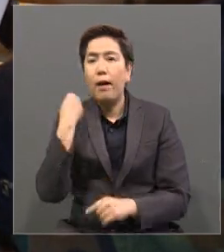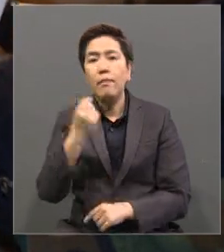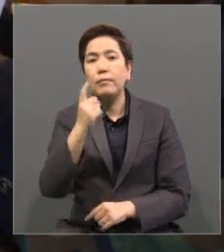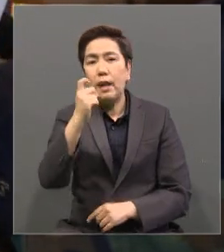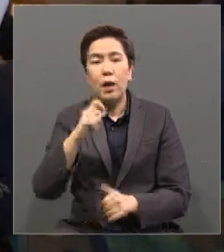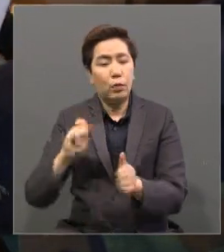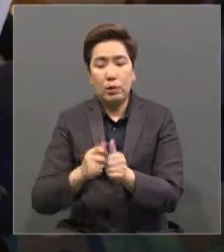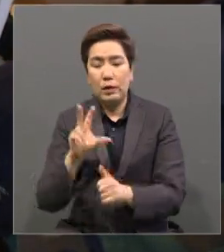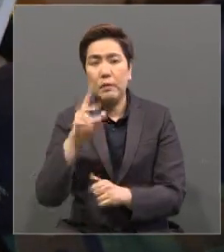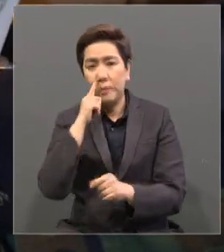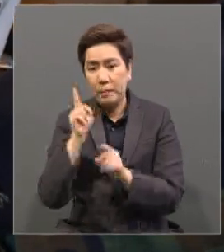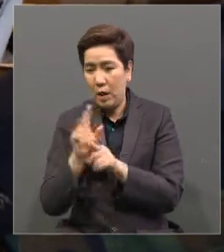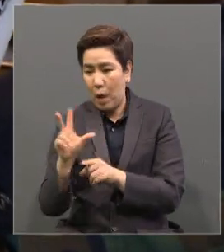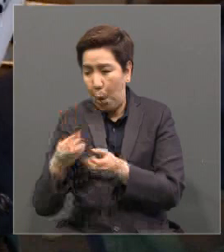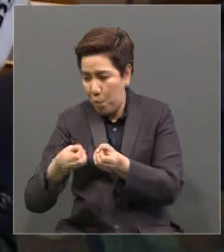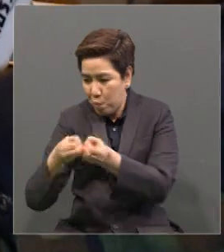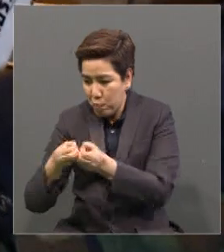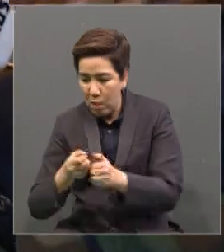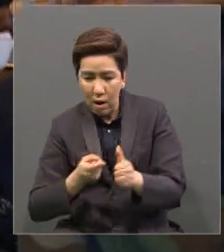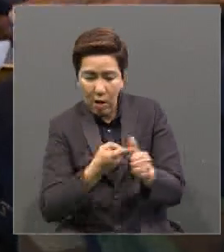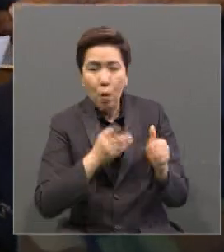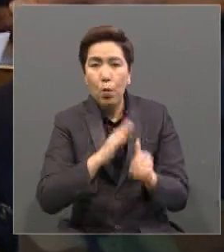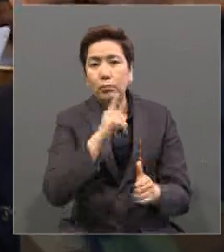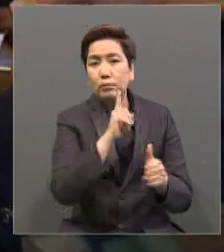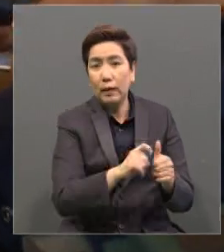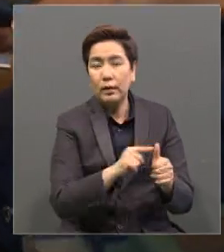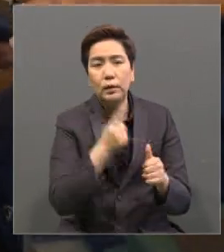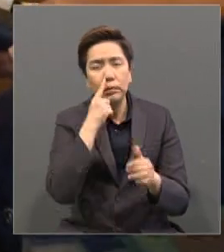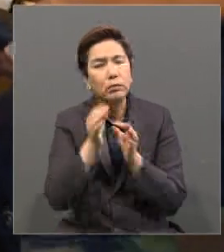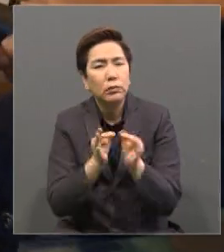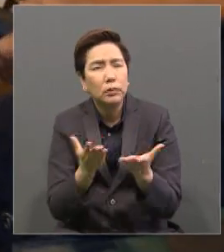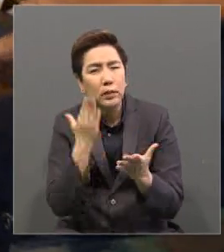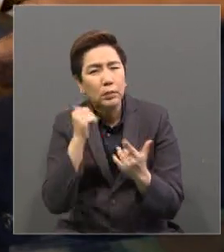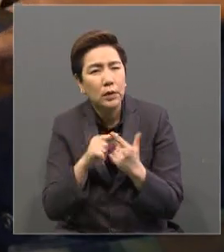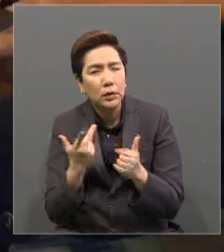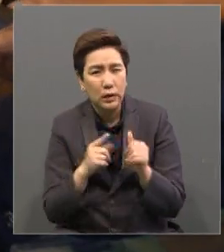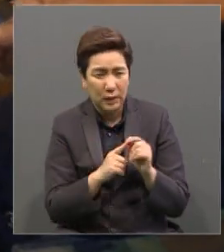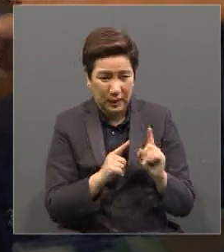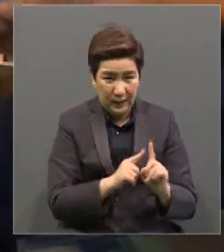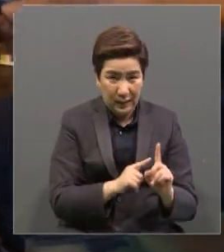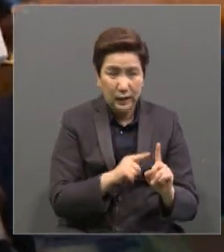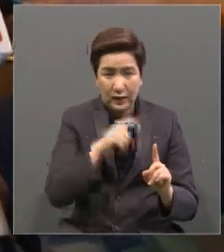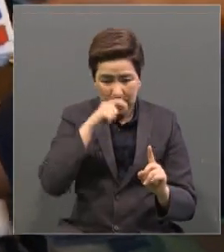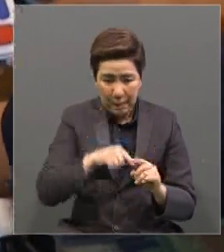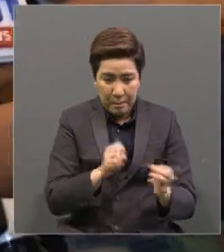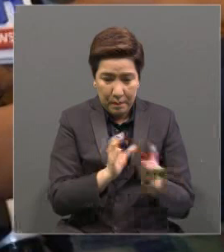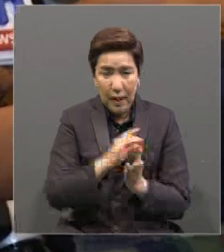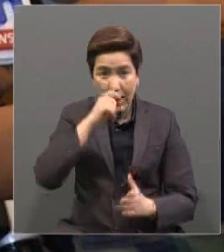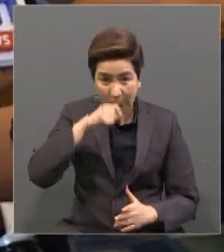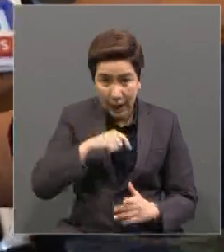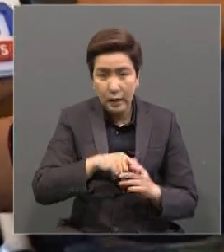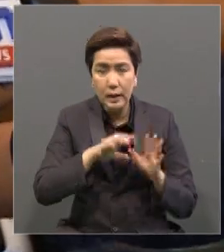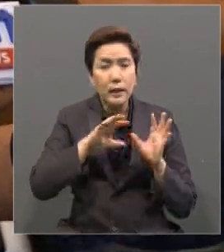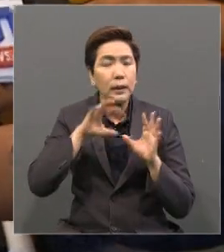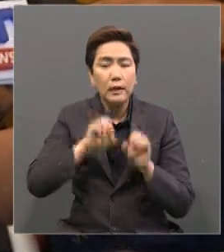ครับในข้อหาร่วมกันฆ่าผู้อื่นหรือแค่ความตายนะครับ ช่วยขยายความหน่อยครับว่าทำไมเหตุเกิดที่เมืองไทยแล้วสามารถด